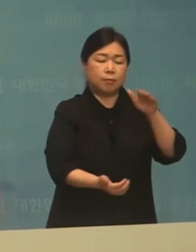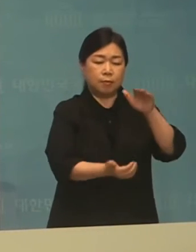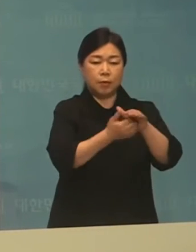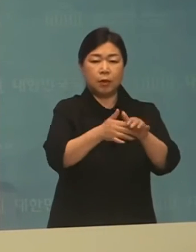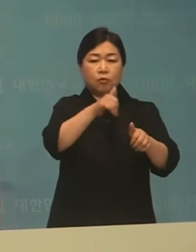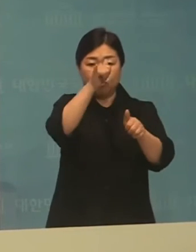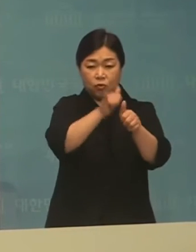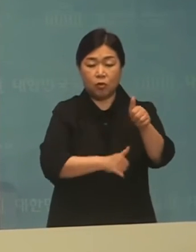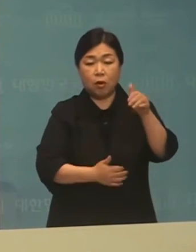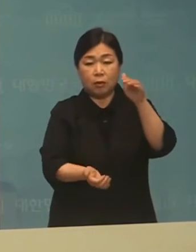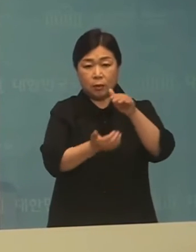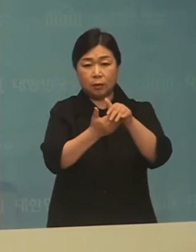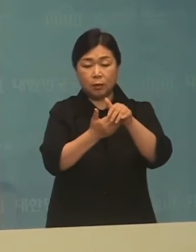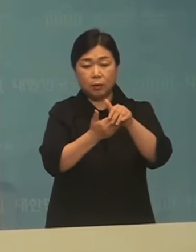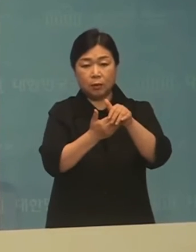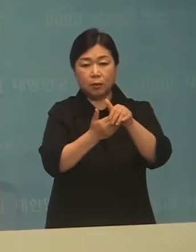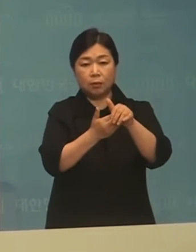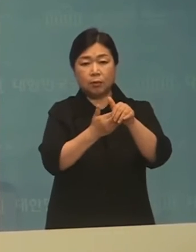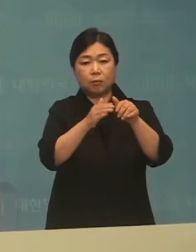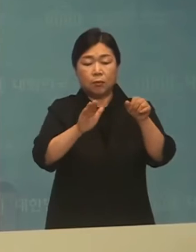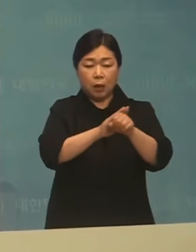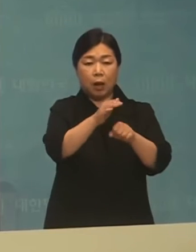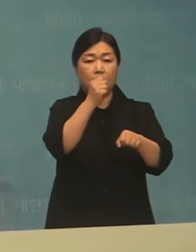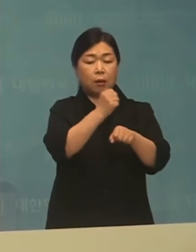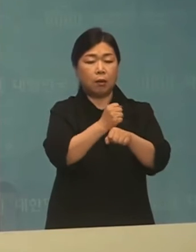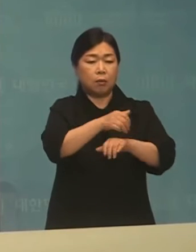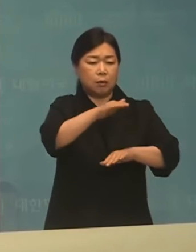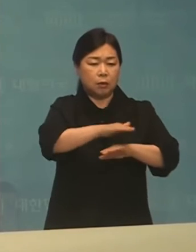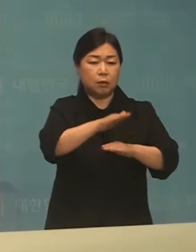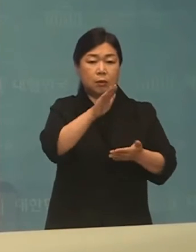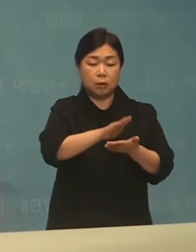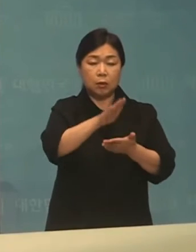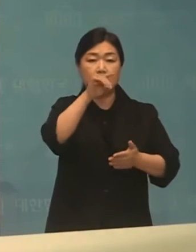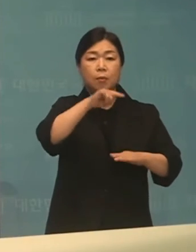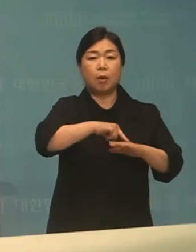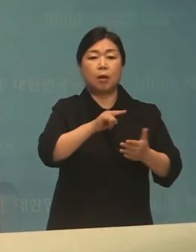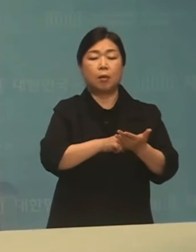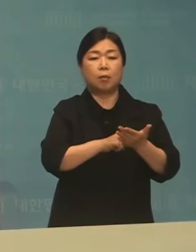극성하겠다는 말까지 만들어 열정적으로 충성한 조선일보.